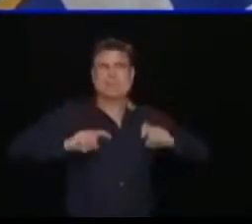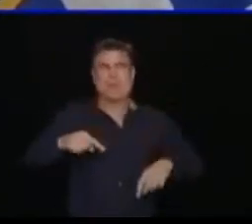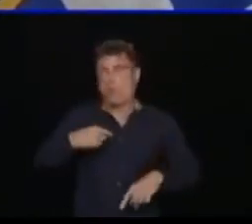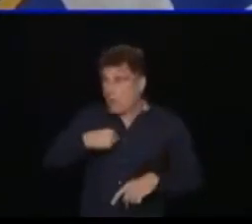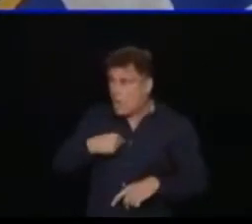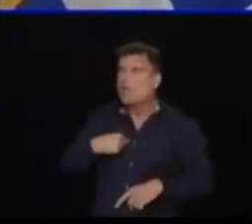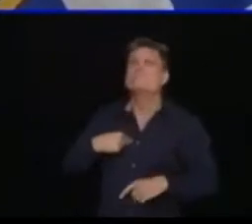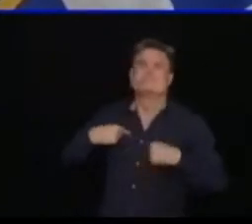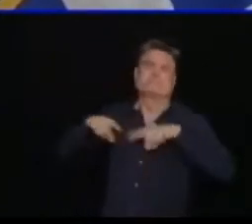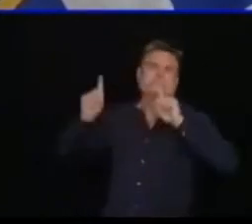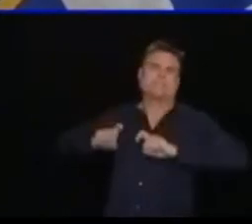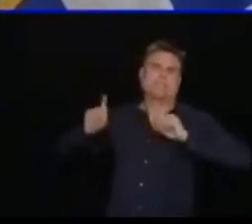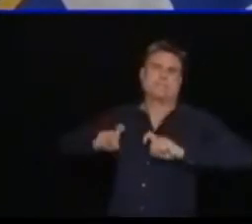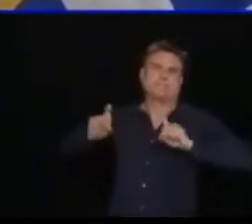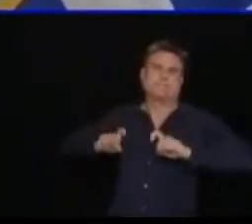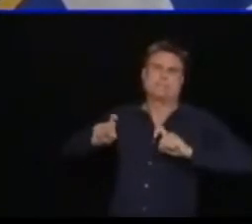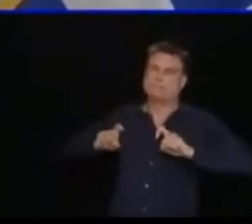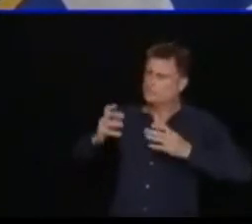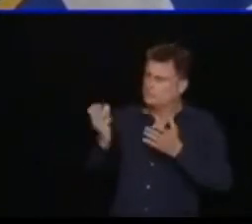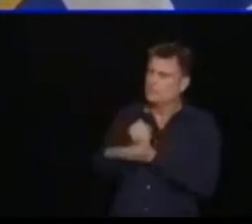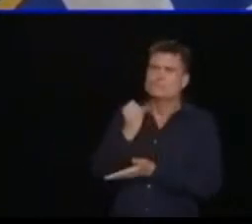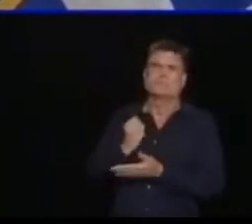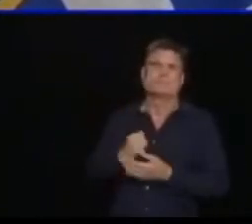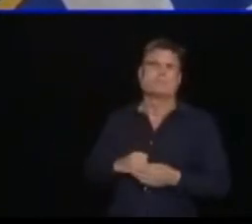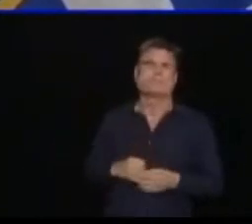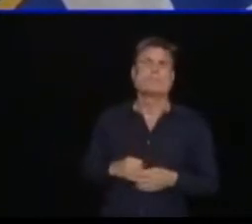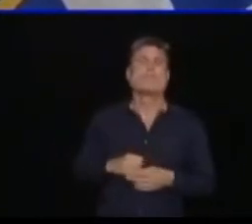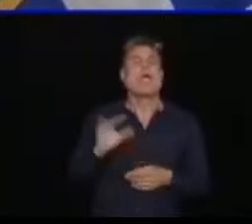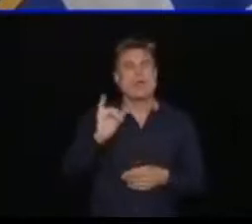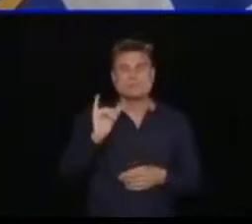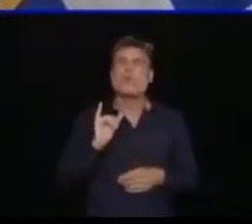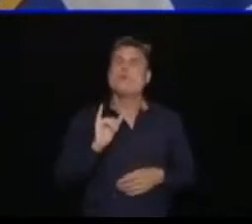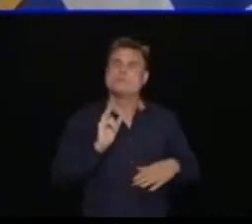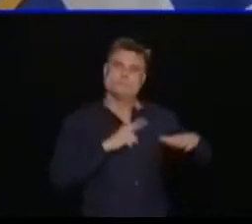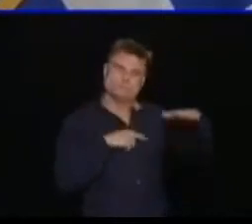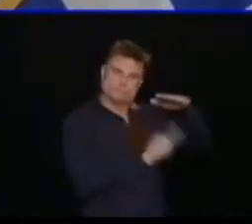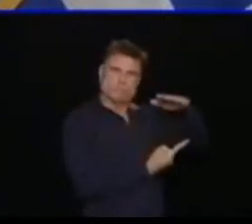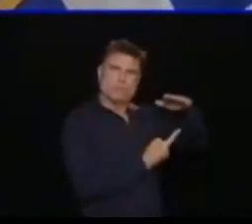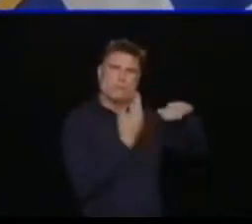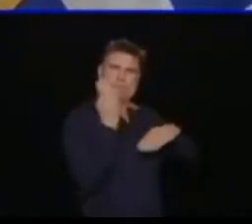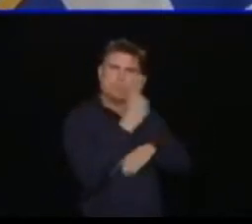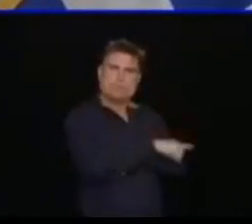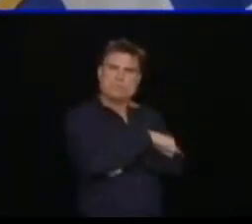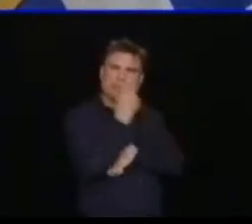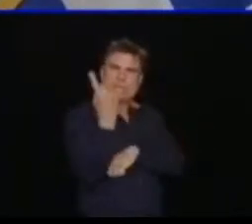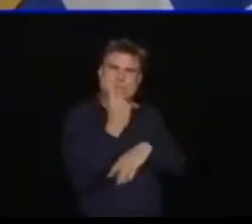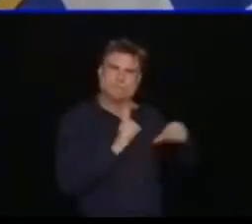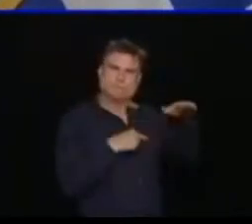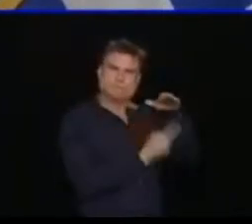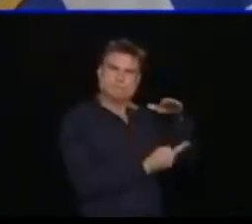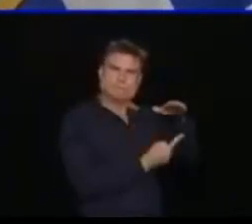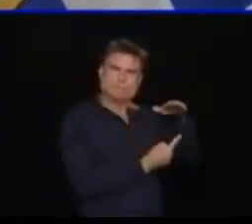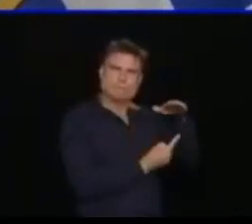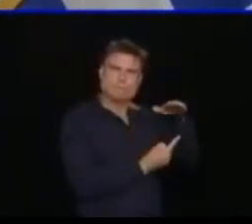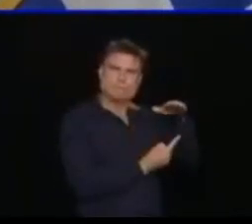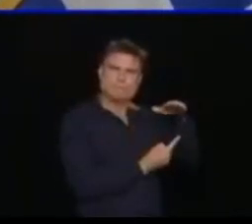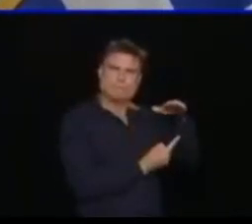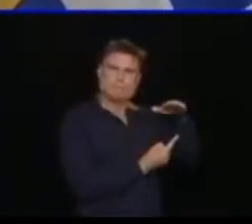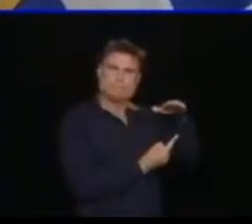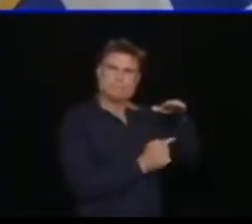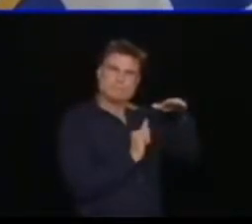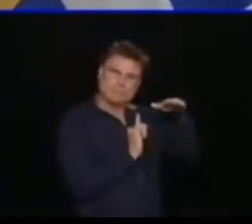这个是我们能做的，我们可以把病毒再闷下来。我们可以阻止这个病毒的传